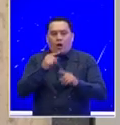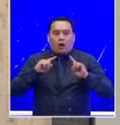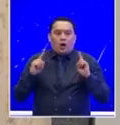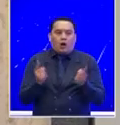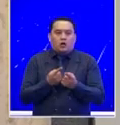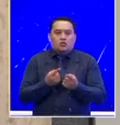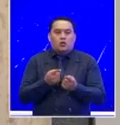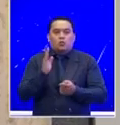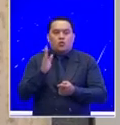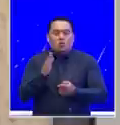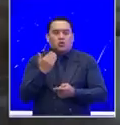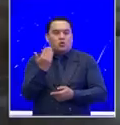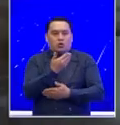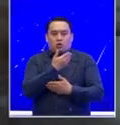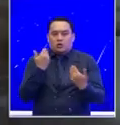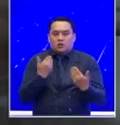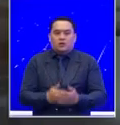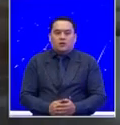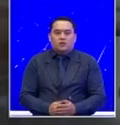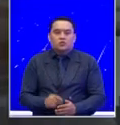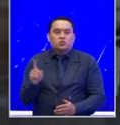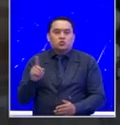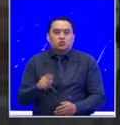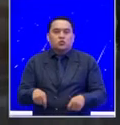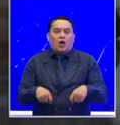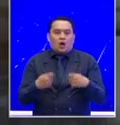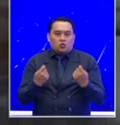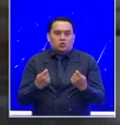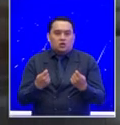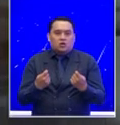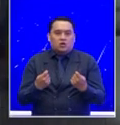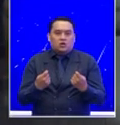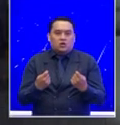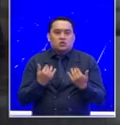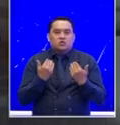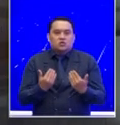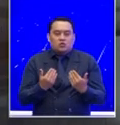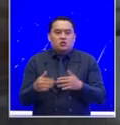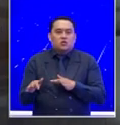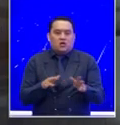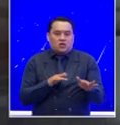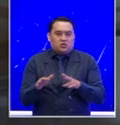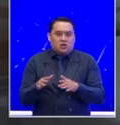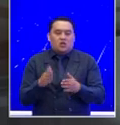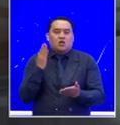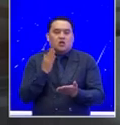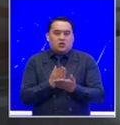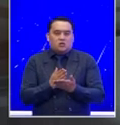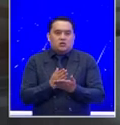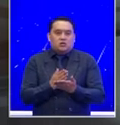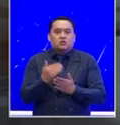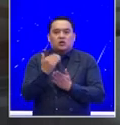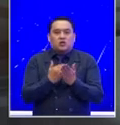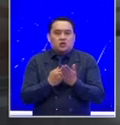по времени касательно нее нет. Что касается нарушения режима карантина, это данные действия, предусмотренные